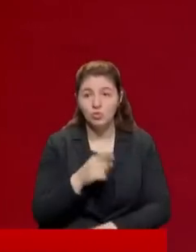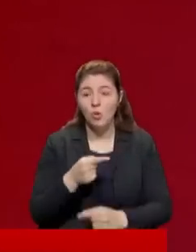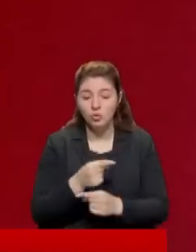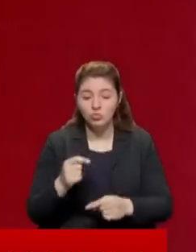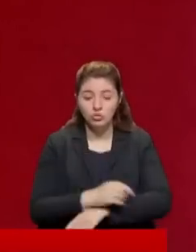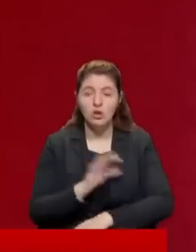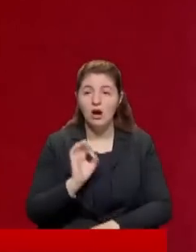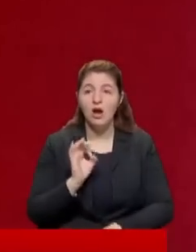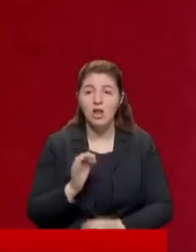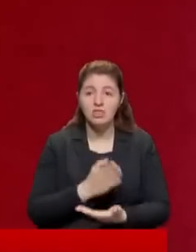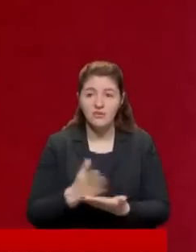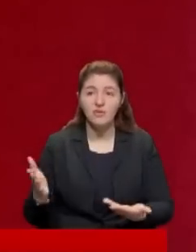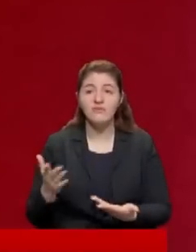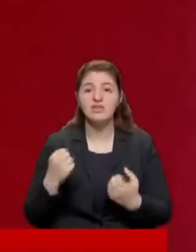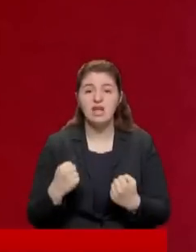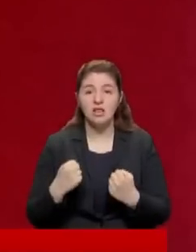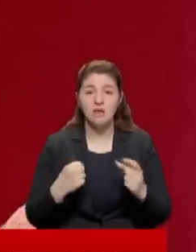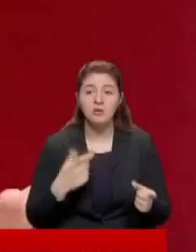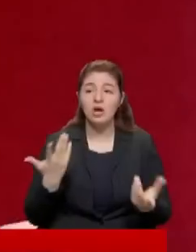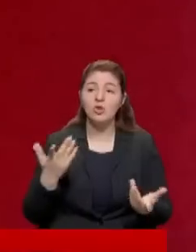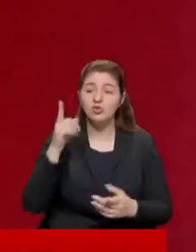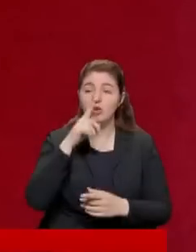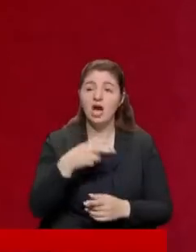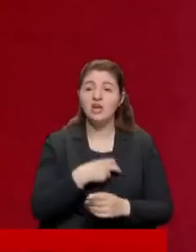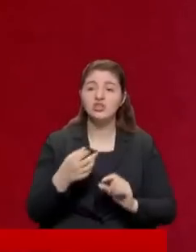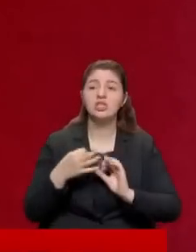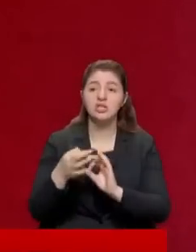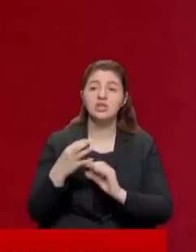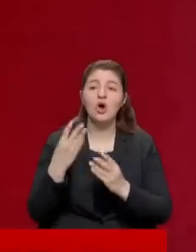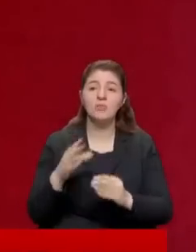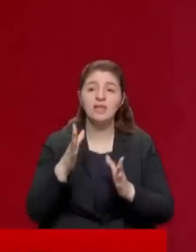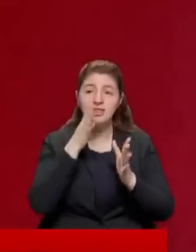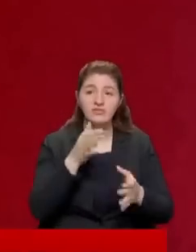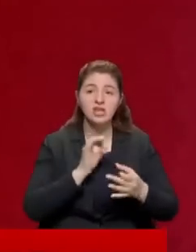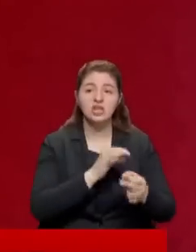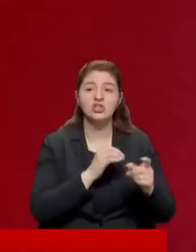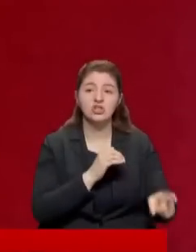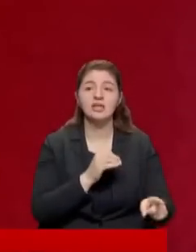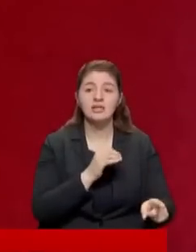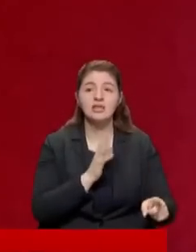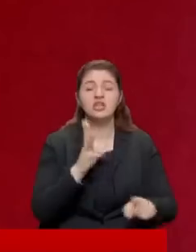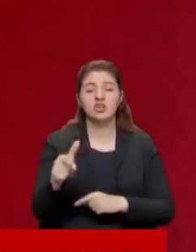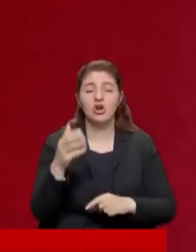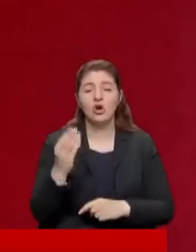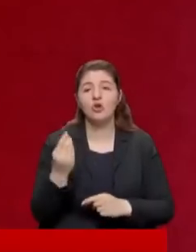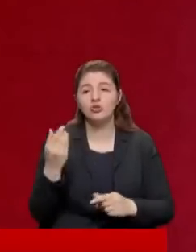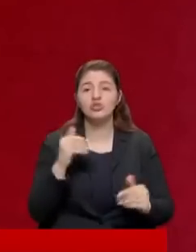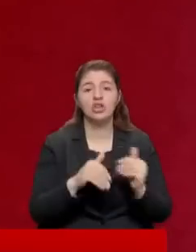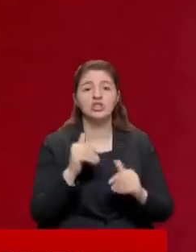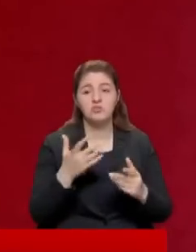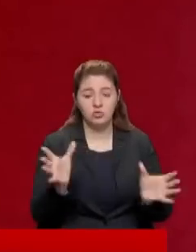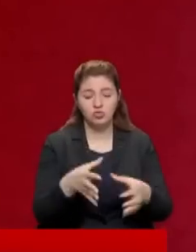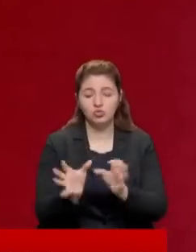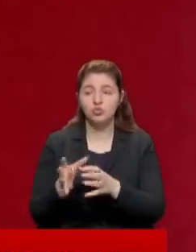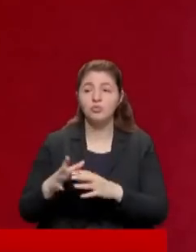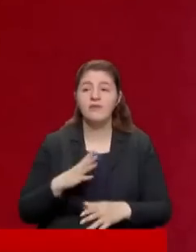olumsuz duygum hala sürüyor ve diri. Dolayısıyla aşk ilişkisinin olmadığı, nefret ilişkisinin geçerli olduğu seçmen kümeleri